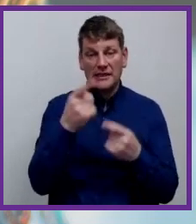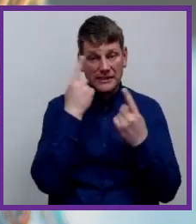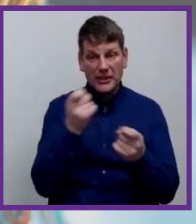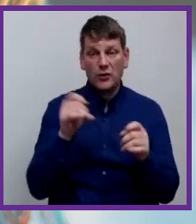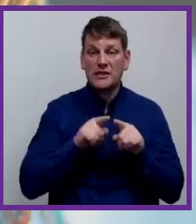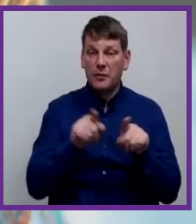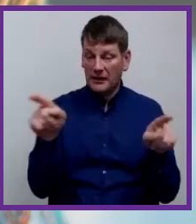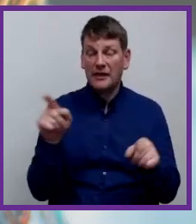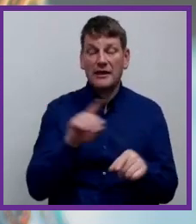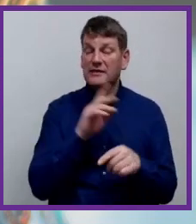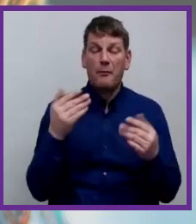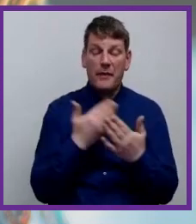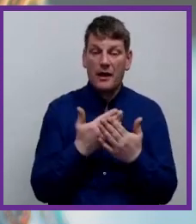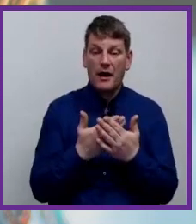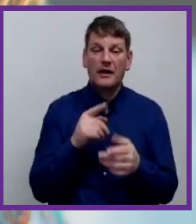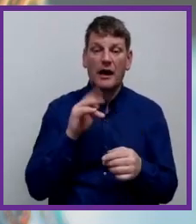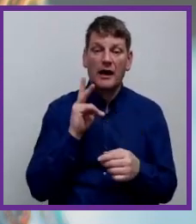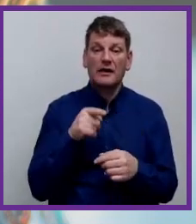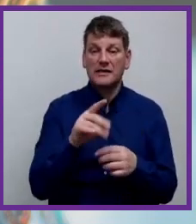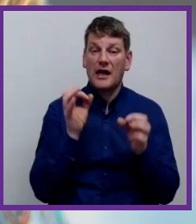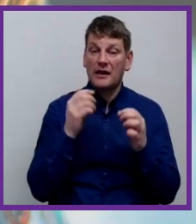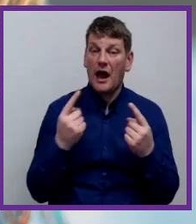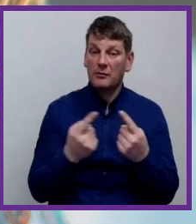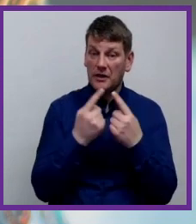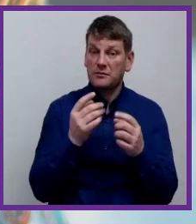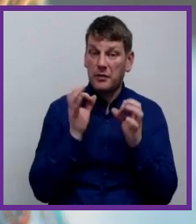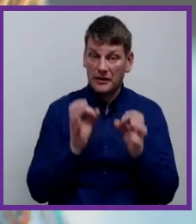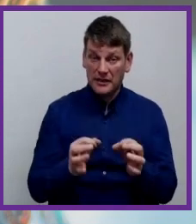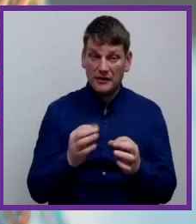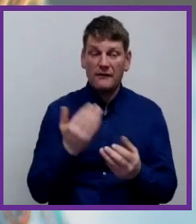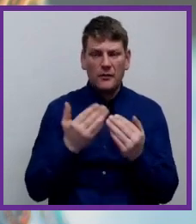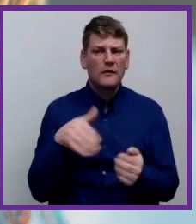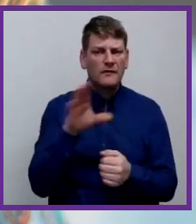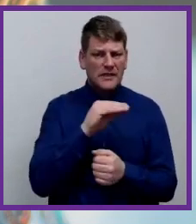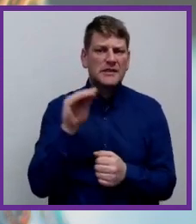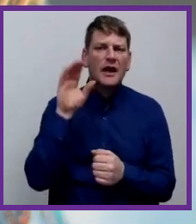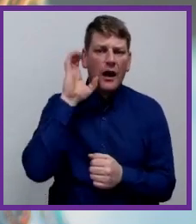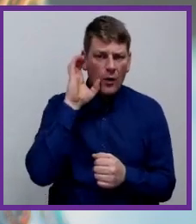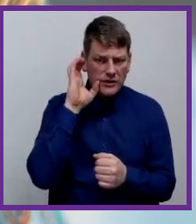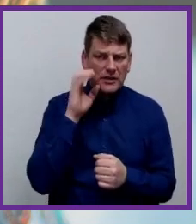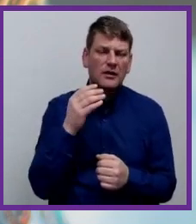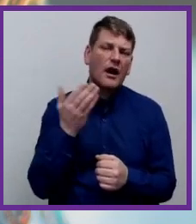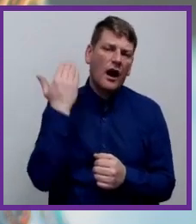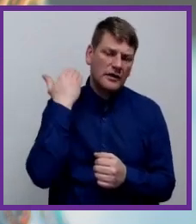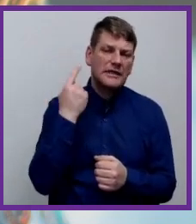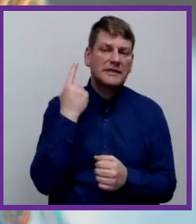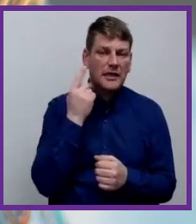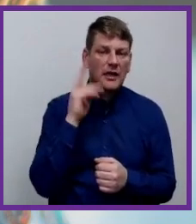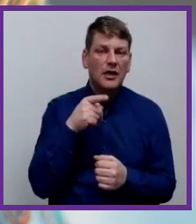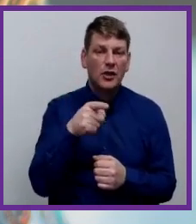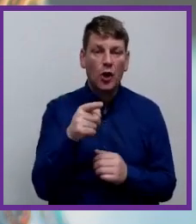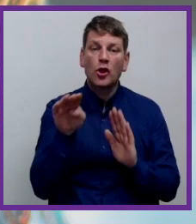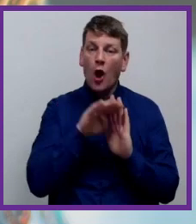ka tās atbilst patiesībai. Droši vien visi klausītāji būs kādreiz dzirdējuši, ka šī norma